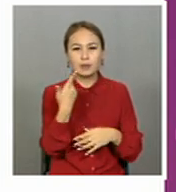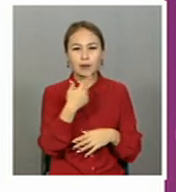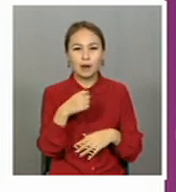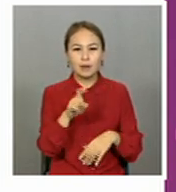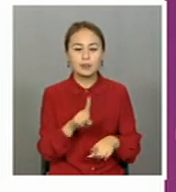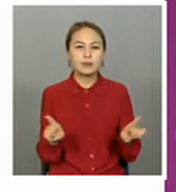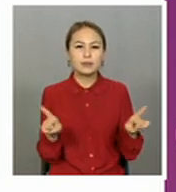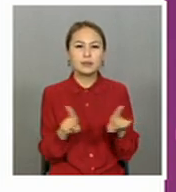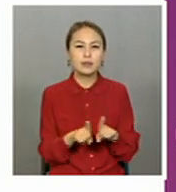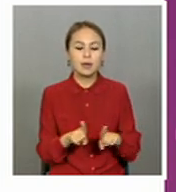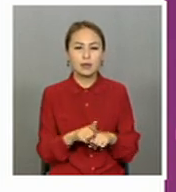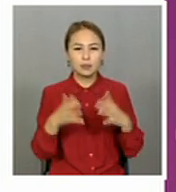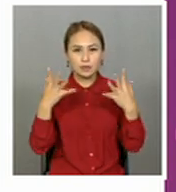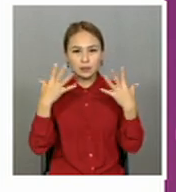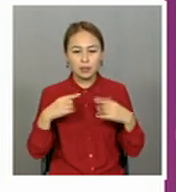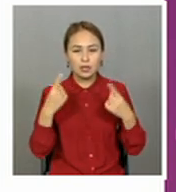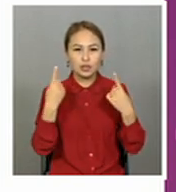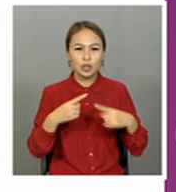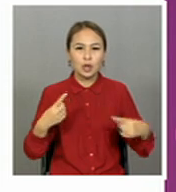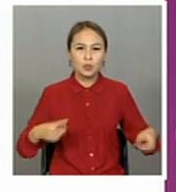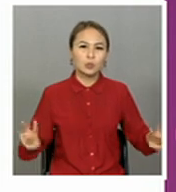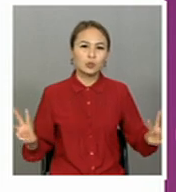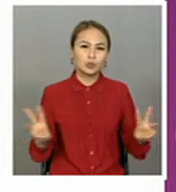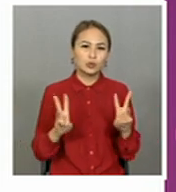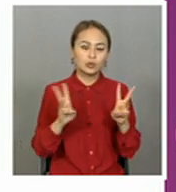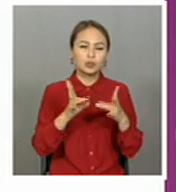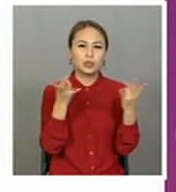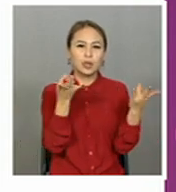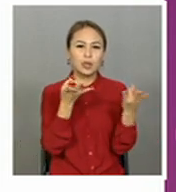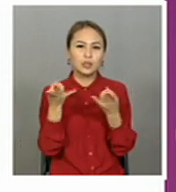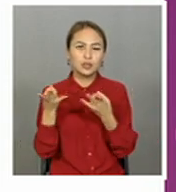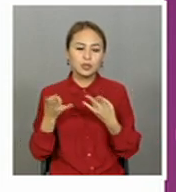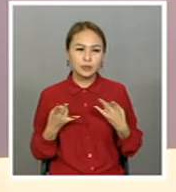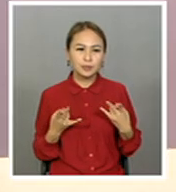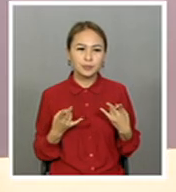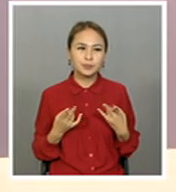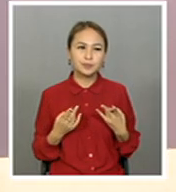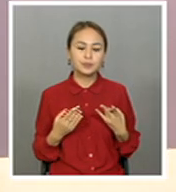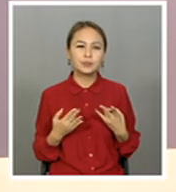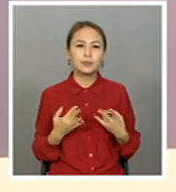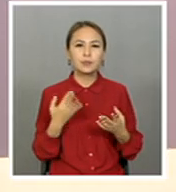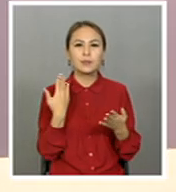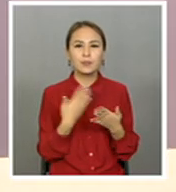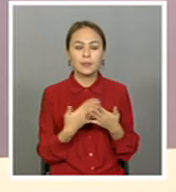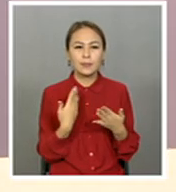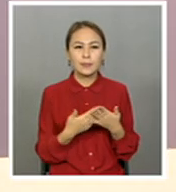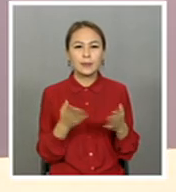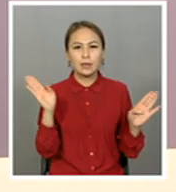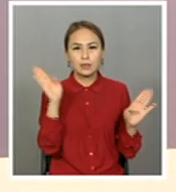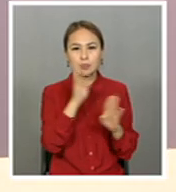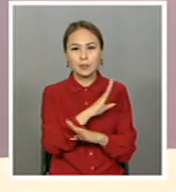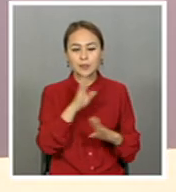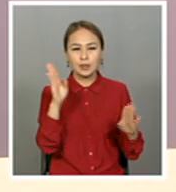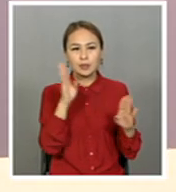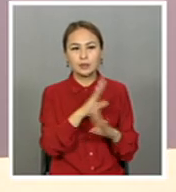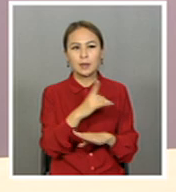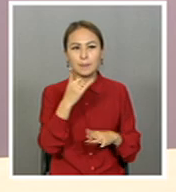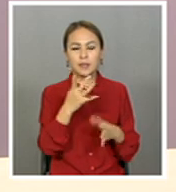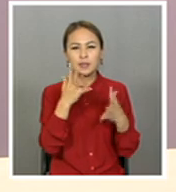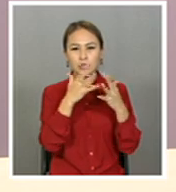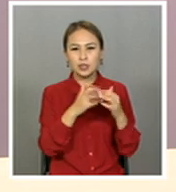сияқты денелердің жануы үшін де қажет. Мысалы, табиғатта бір зат